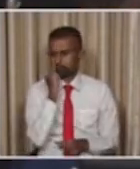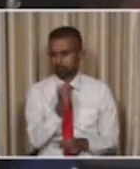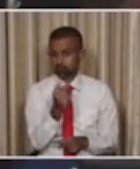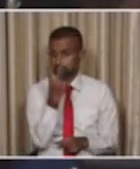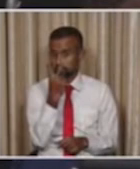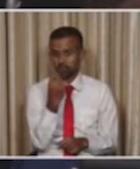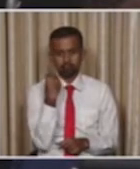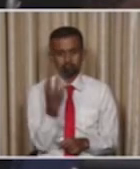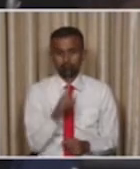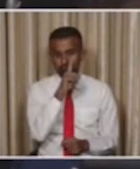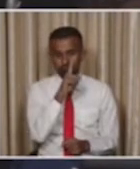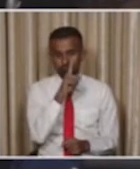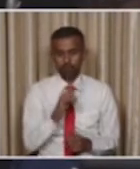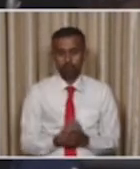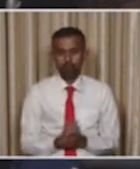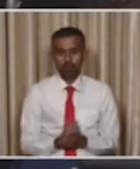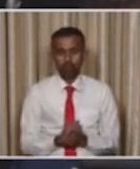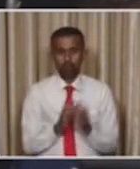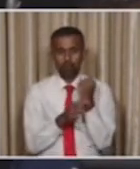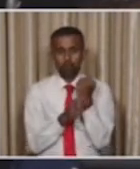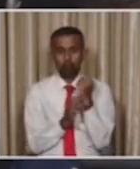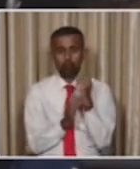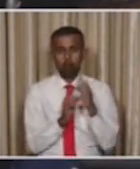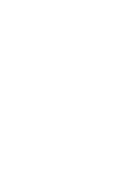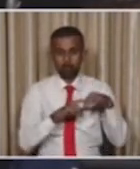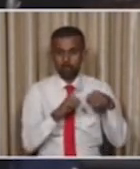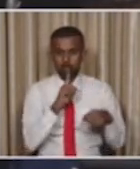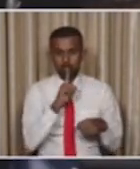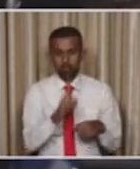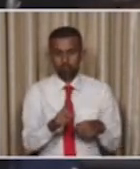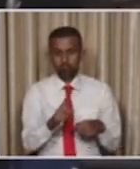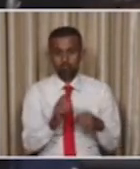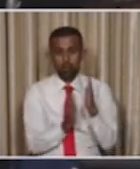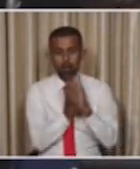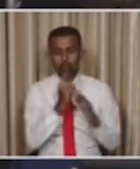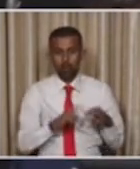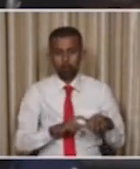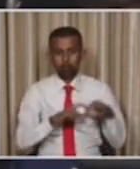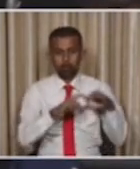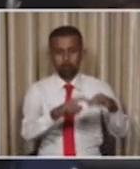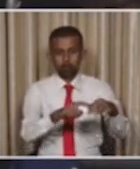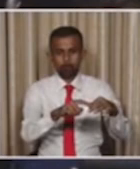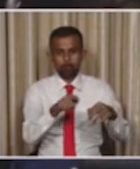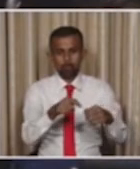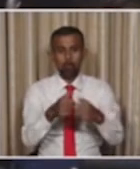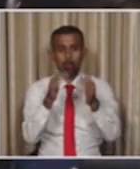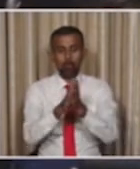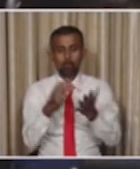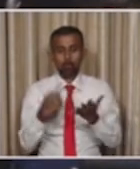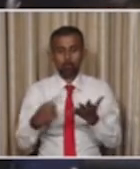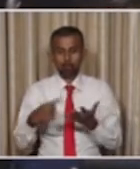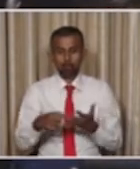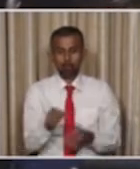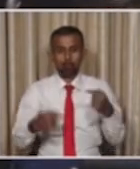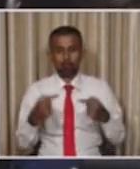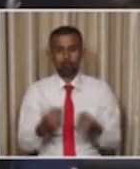දෙකක් දුන්නා. එකක් තමයි වරප්‍රසාද ප්‍රශ්නයක් ඉදිරිපත් කළා. ඒ වරප්‍රසාද ප්‍රශ්නයට අදාළ සියලු කරුණු වලට ඔබතුමා